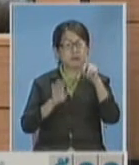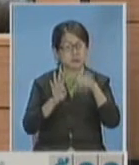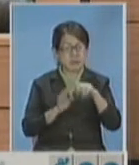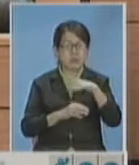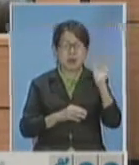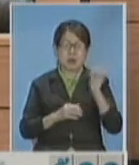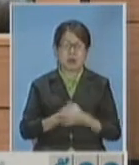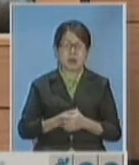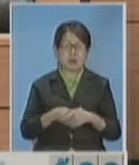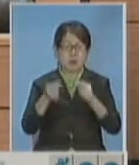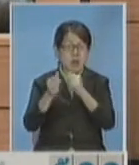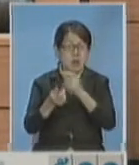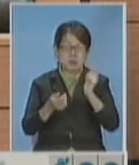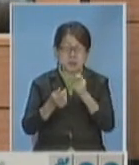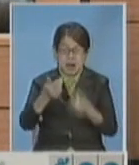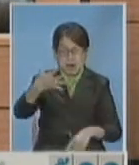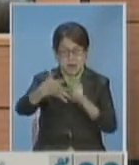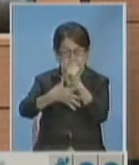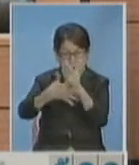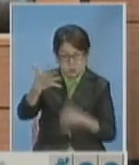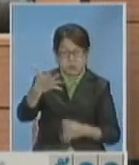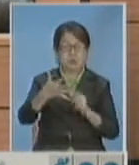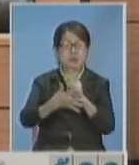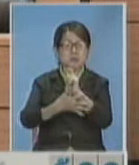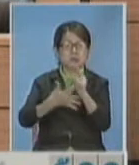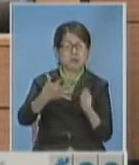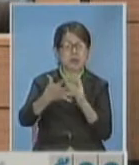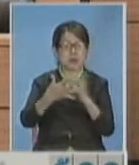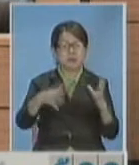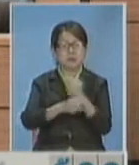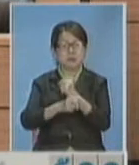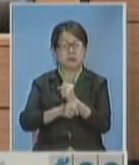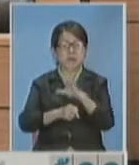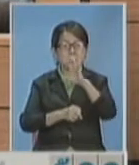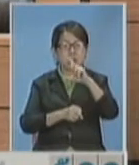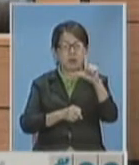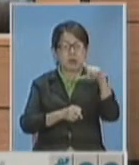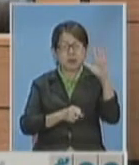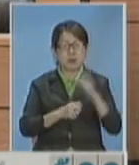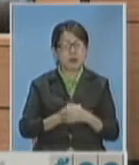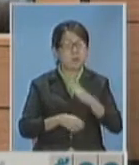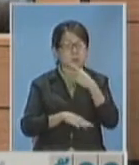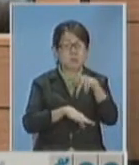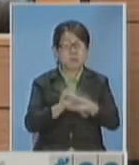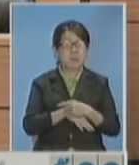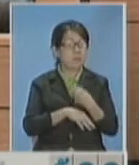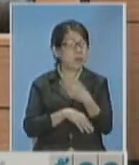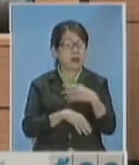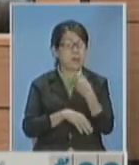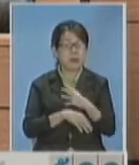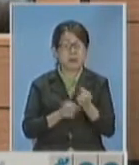565,764,800บาทจำแนกดังนี้1 2 3 4 5 6เพราะฉะนั้นถ้าท่านประธานไม่อนุญาตให้ท่านวัชระ